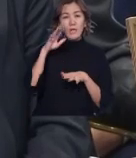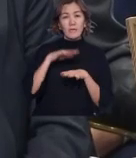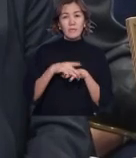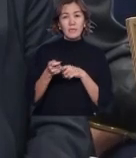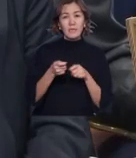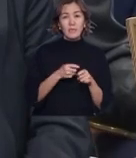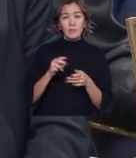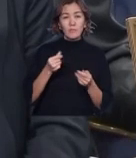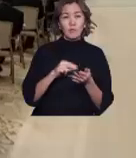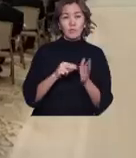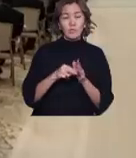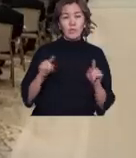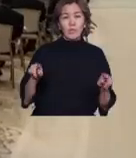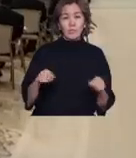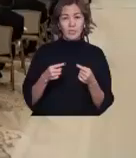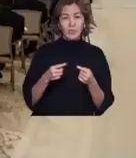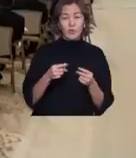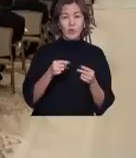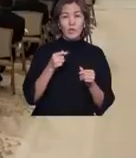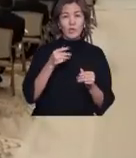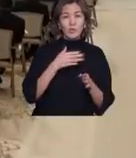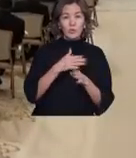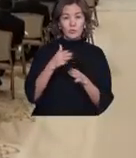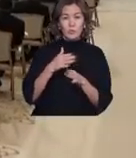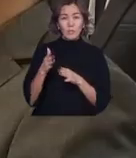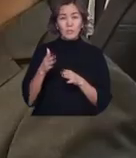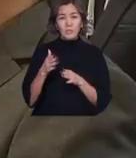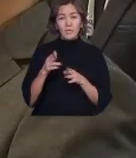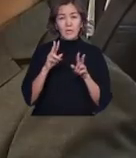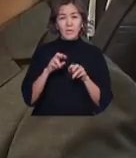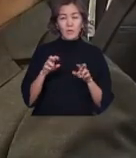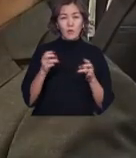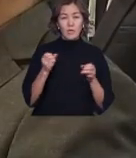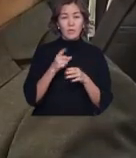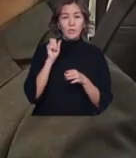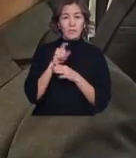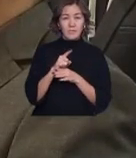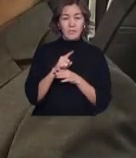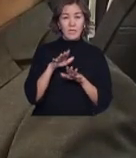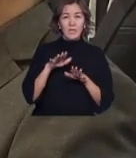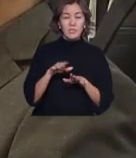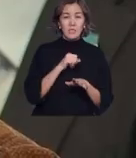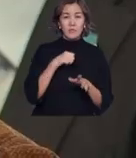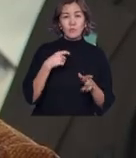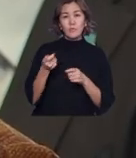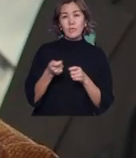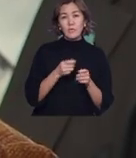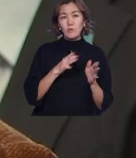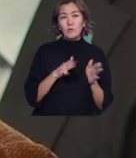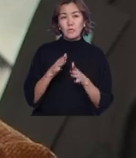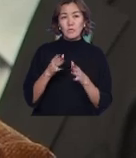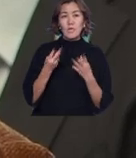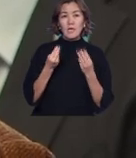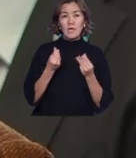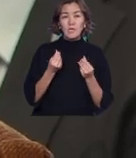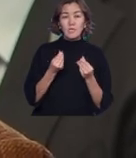ауыл әкімдерінің бюджетін қалыптастыру және оны жұмсау тәсілдерін қайта қарауын табыстады. Жергілікті өзін өзі басқару